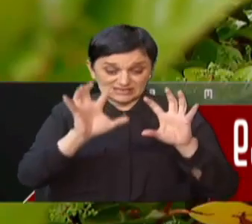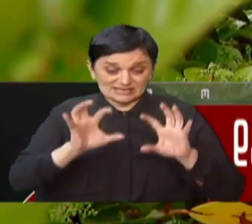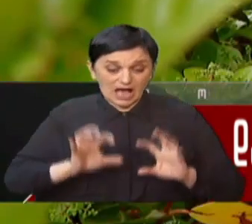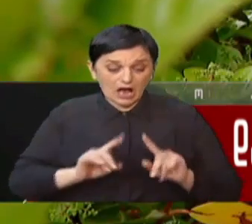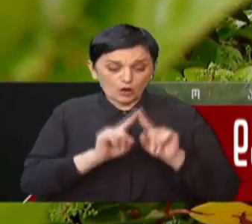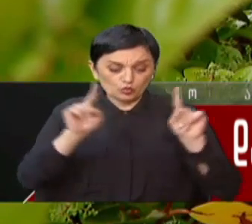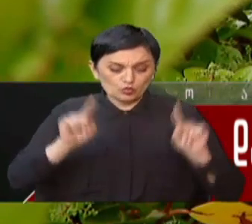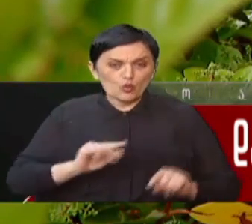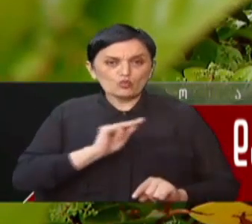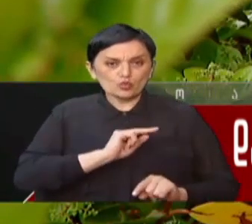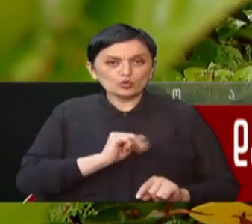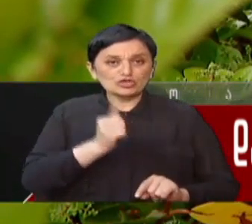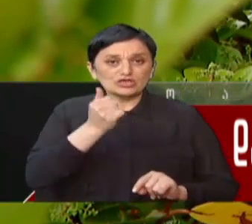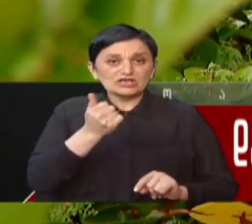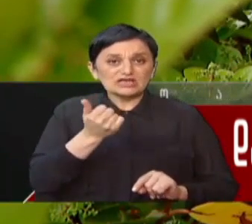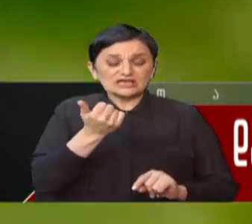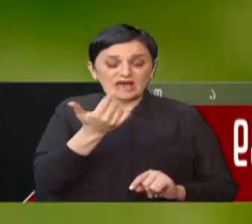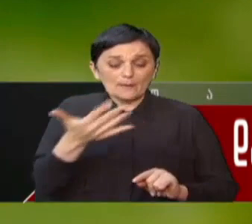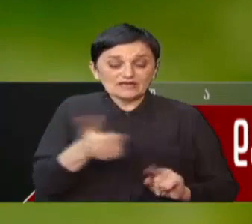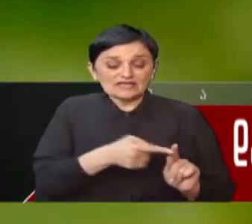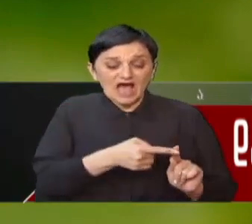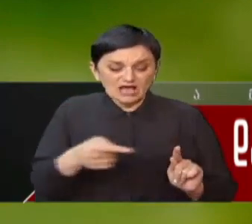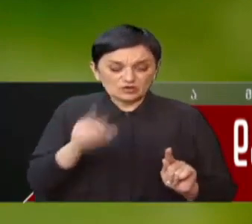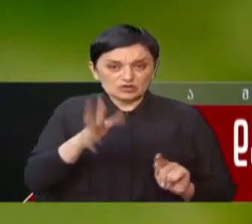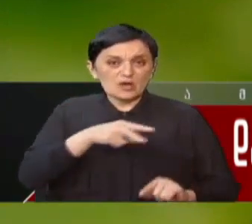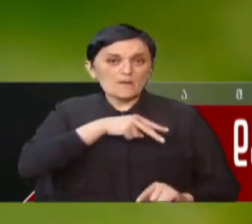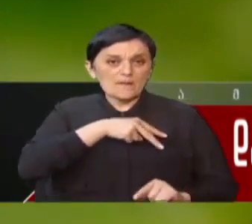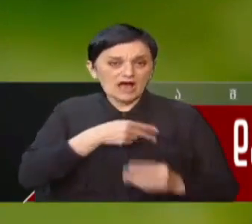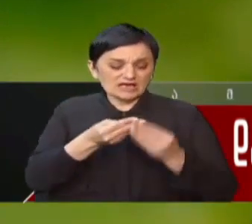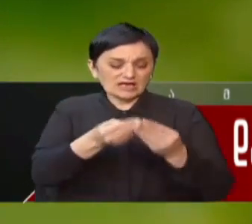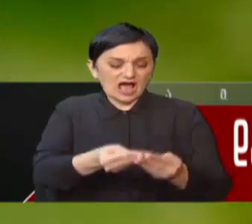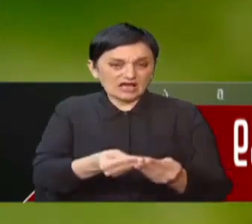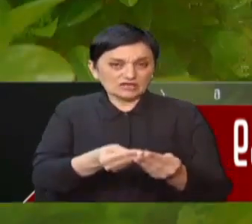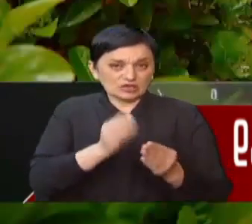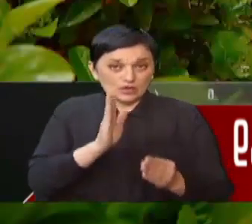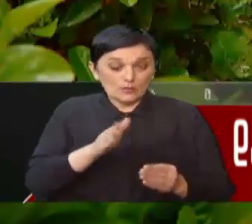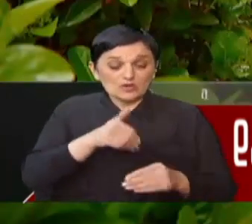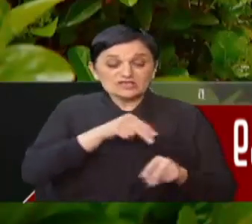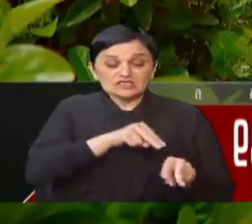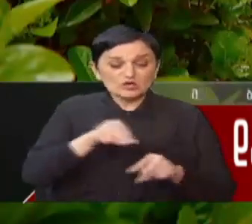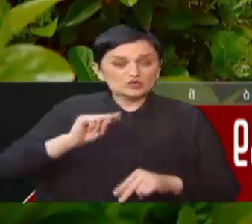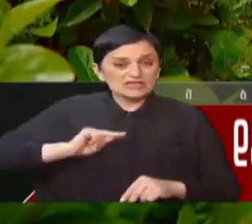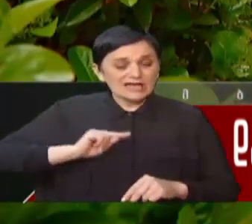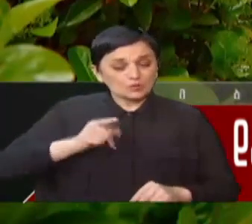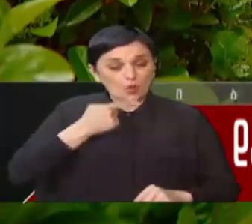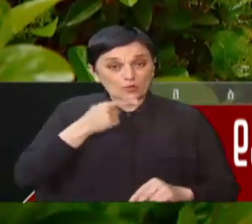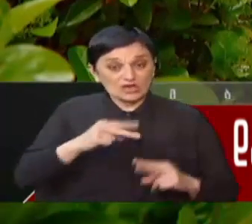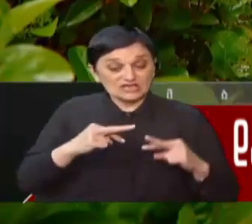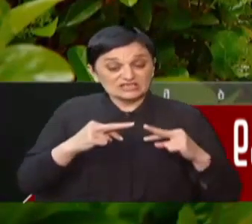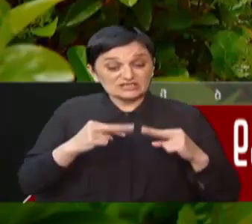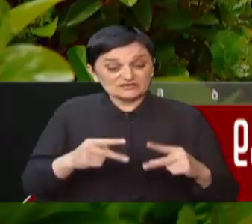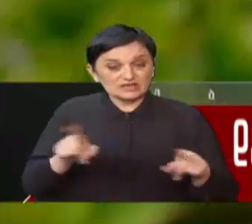პაკეტზე მუშაობა რამდენიმე კვირაში დასრულდება და ის განსახილველად პარლამენტს წარედგინება. საზედამხედველო სამსახურში ამბობენ, რომ ამ